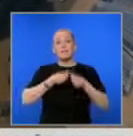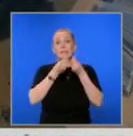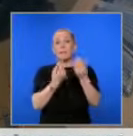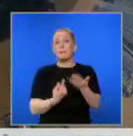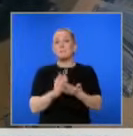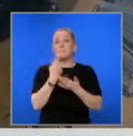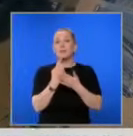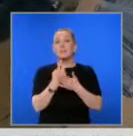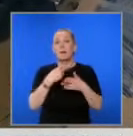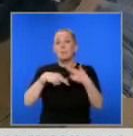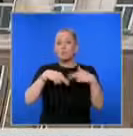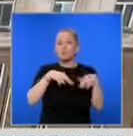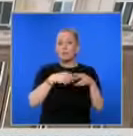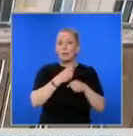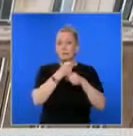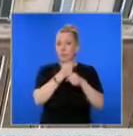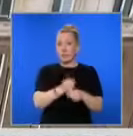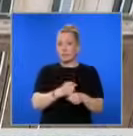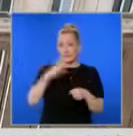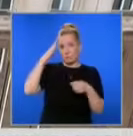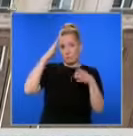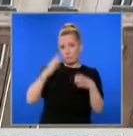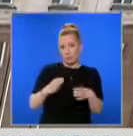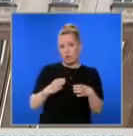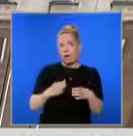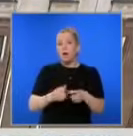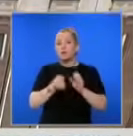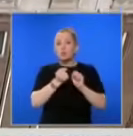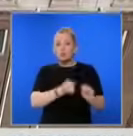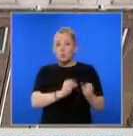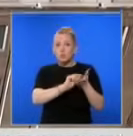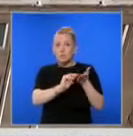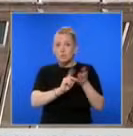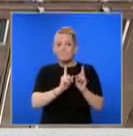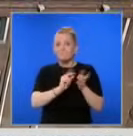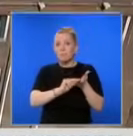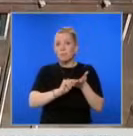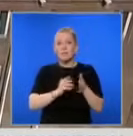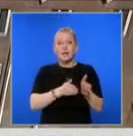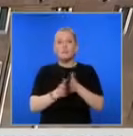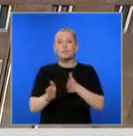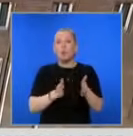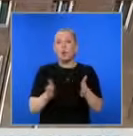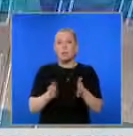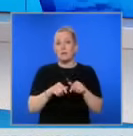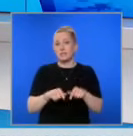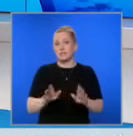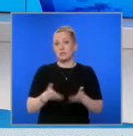проучвателен мандат за излъчване на правителство. Конституцията не посочва в какъв срок трябва да стане това.